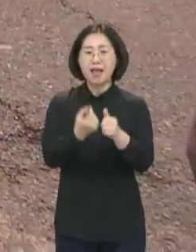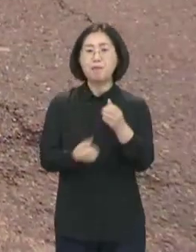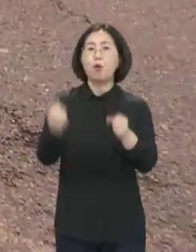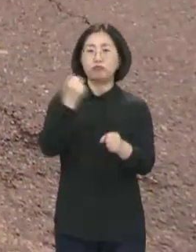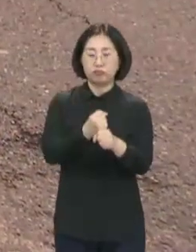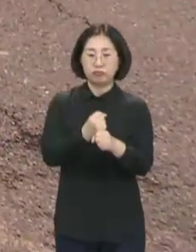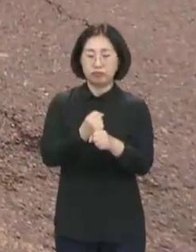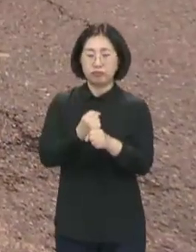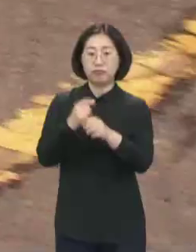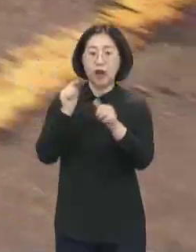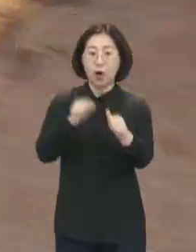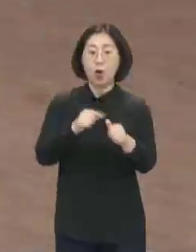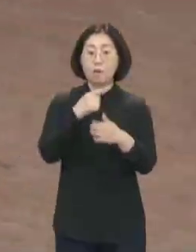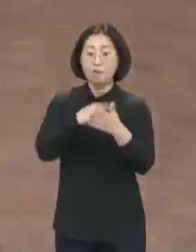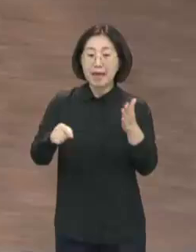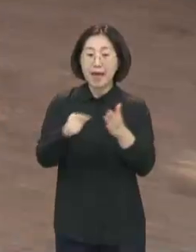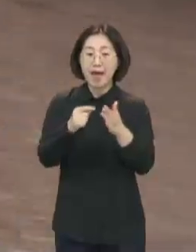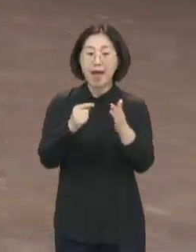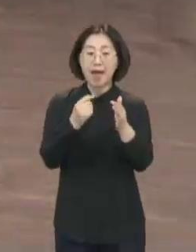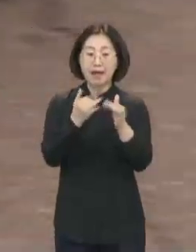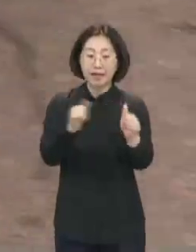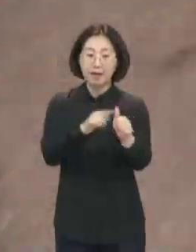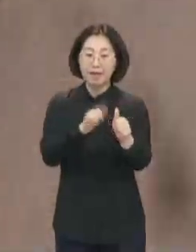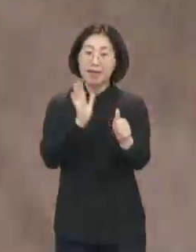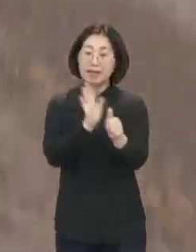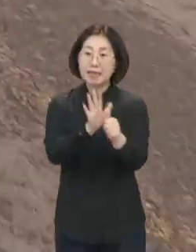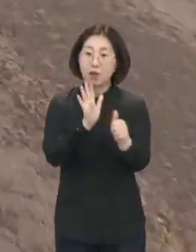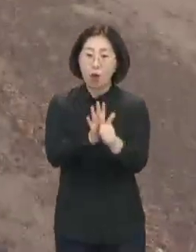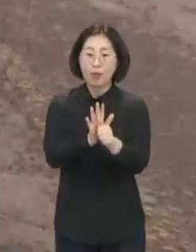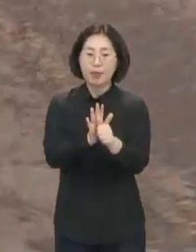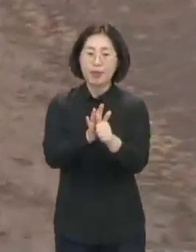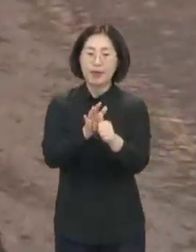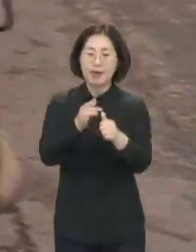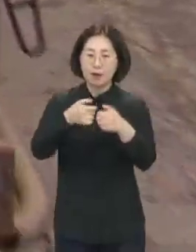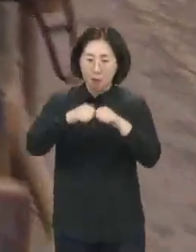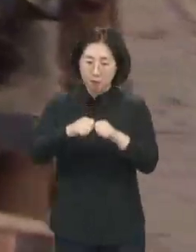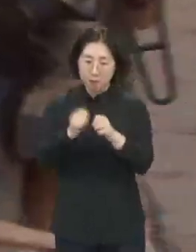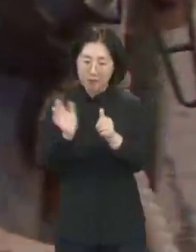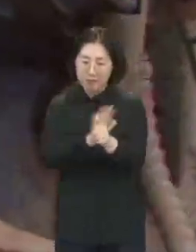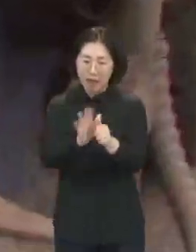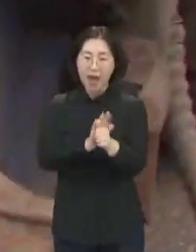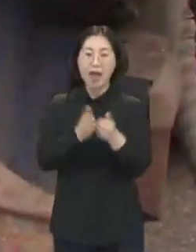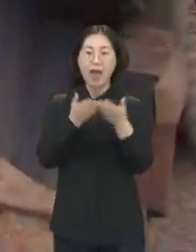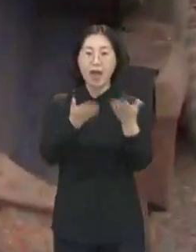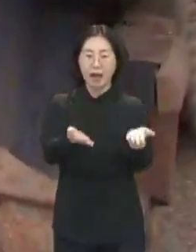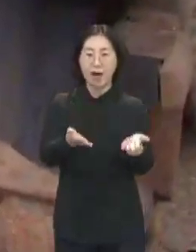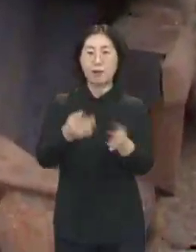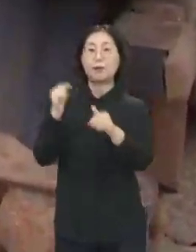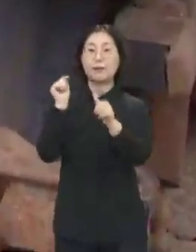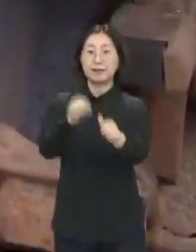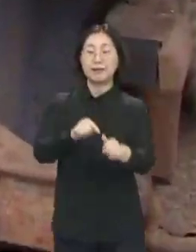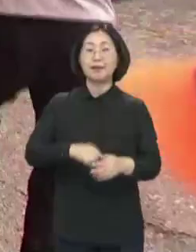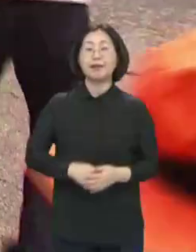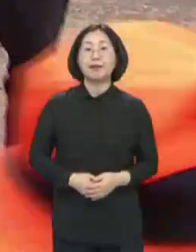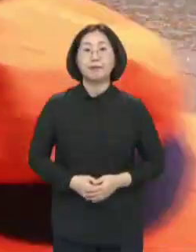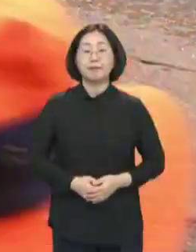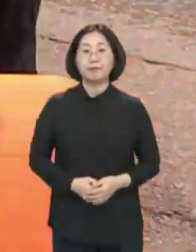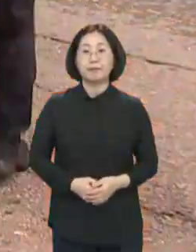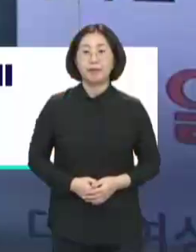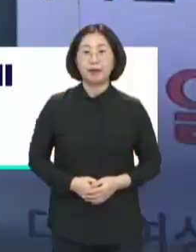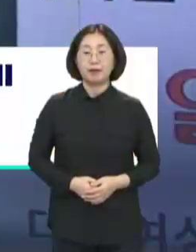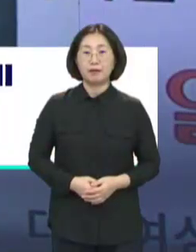진행하고 피해 주민들에 대한 재난지원금 등 직간접적인 지원도 꼼꼼히 챙기라고 지시했습니다.